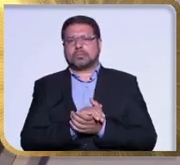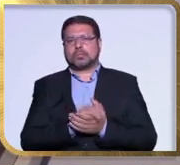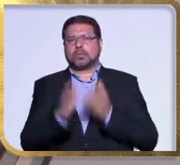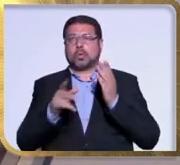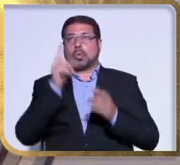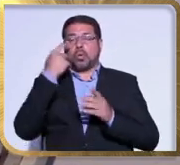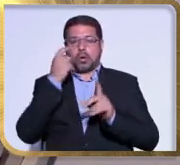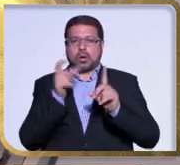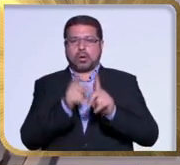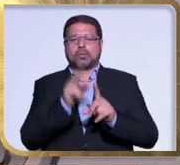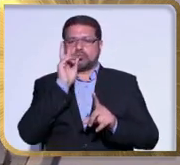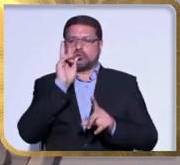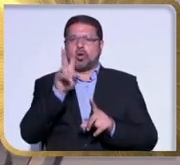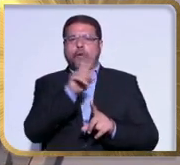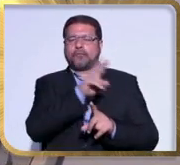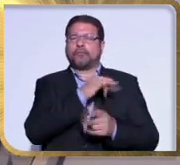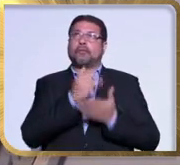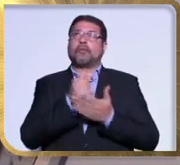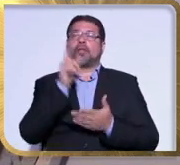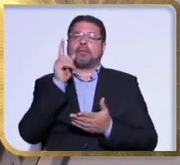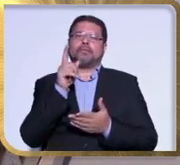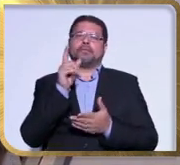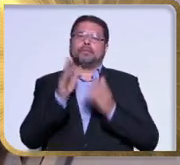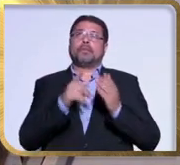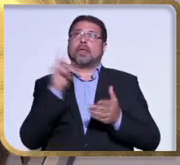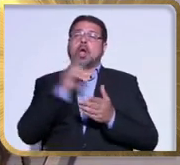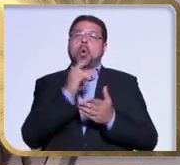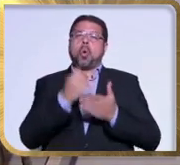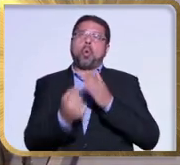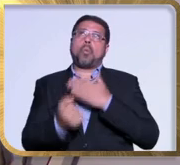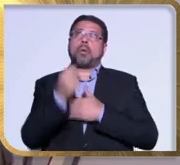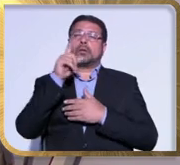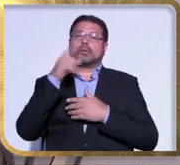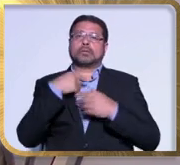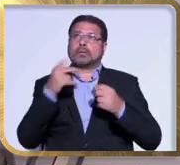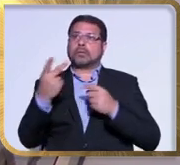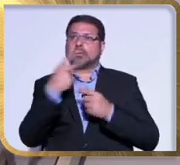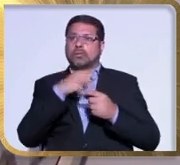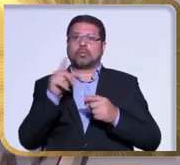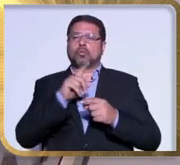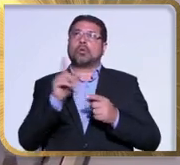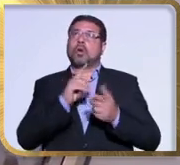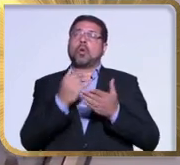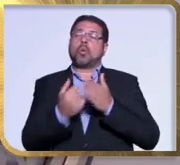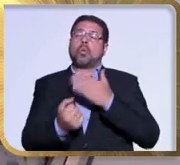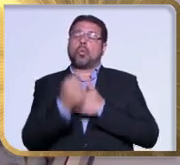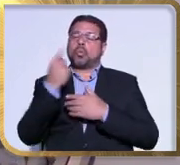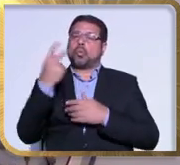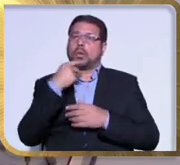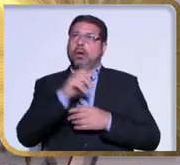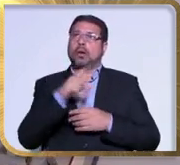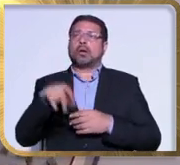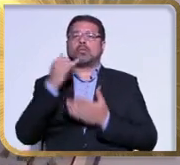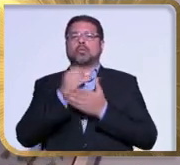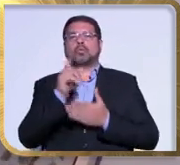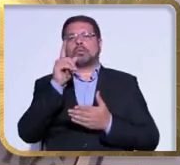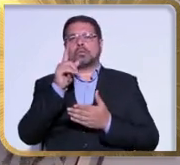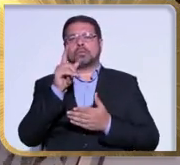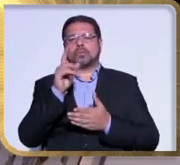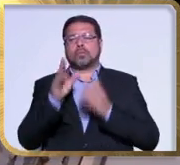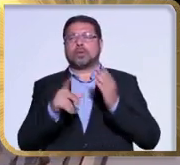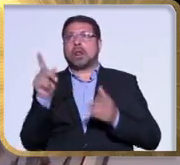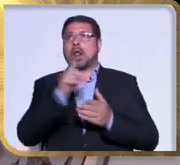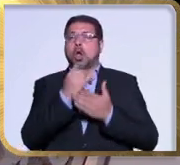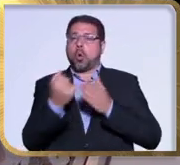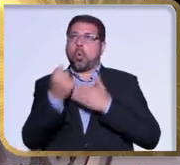وعين الله ناظرة إلينا بحول الله لا يقدر علينا، بحول الله لا يقدر علينا،